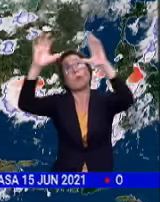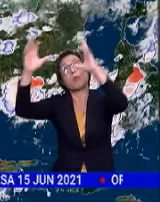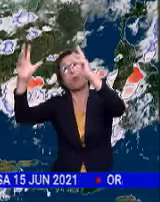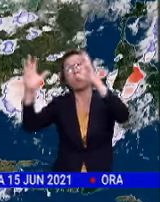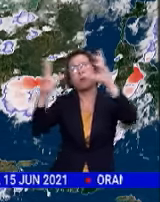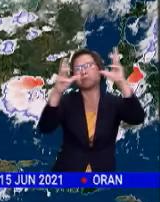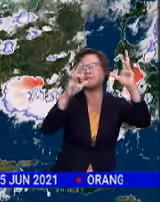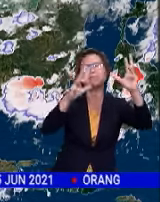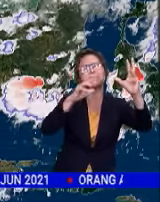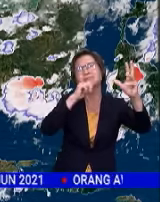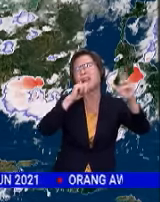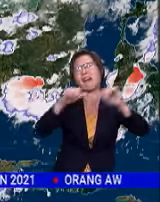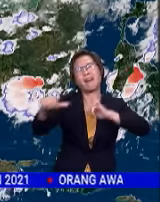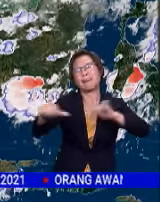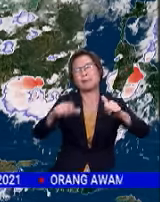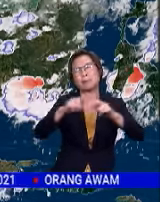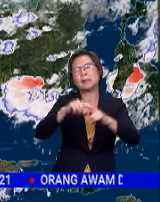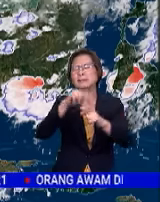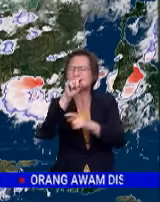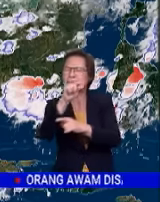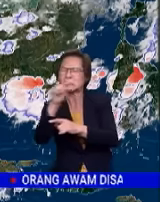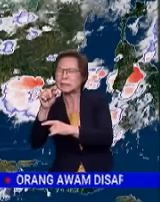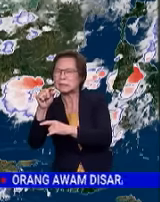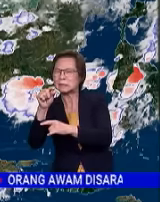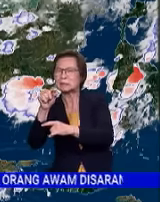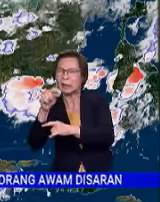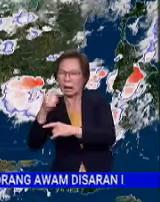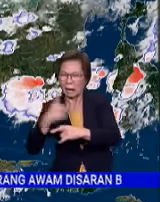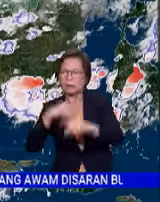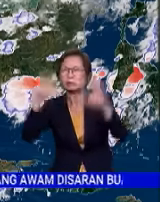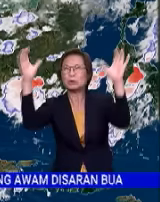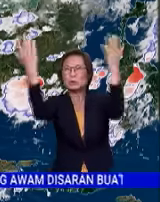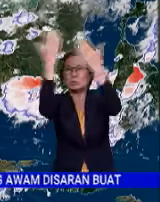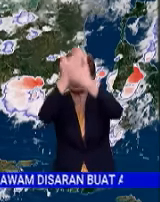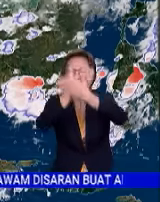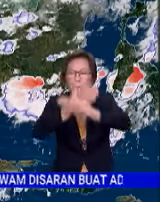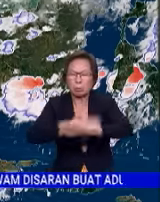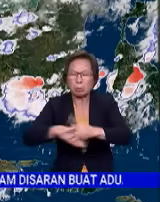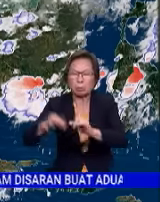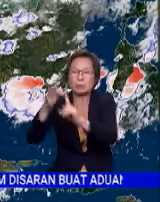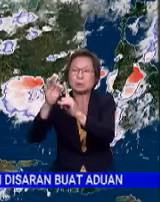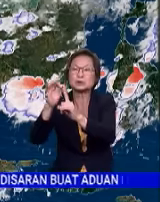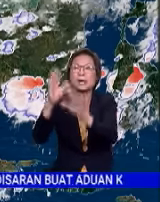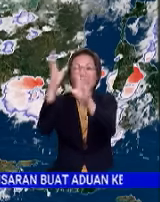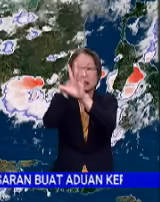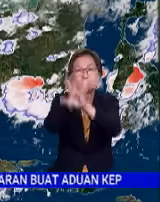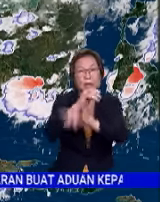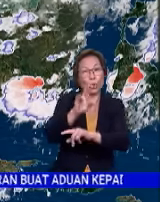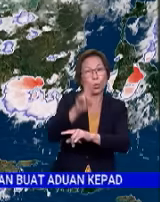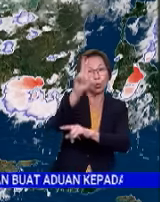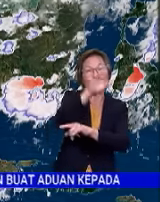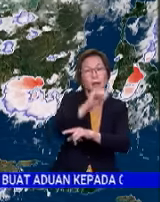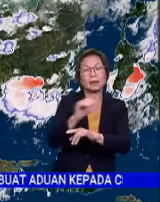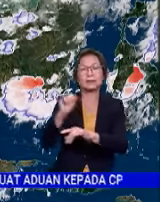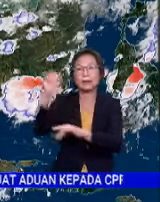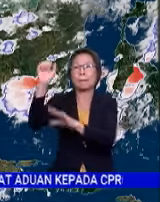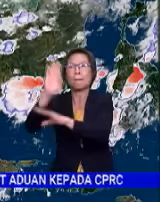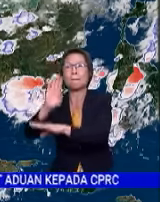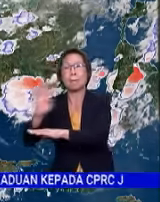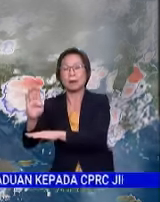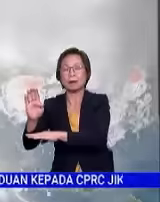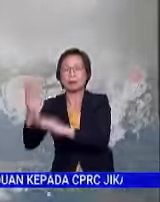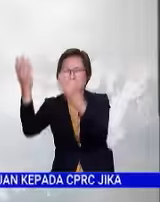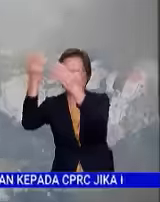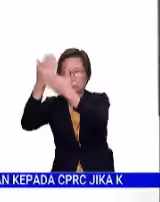tidaklah begitu aktif, namun ia sedikit sebanyak mempengaruhi keadaan cuaca Mendung khususnya di Sarawak Utara dan juga Sabah Barat.